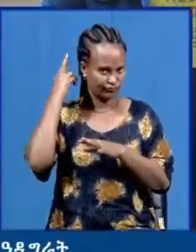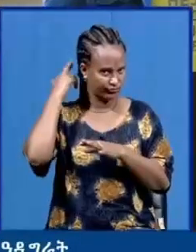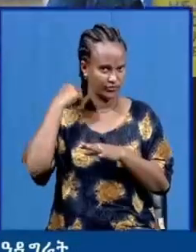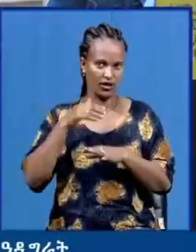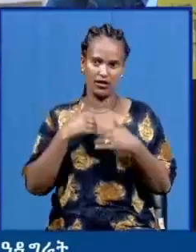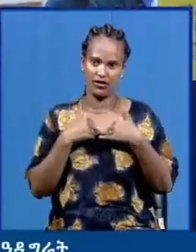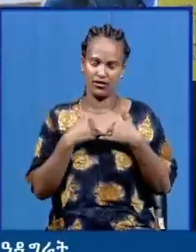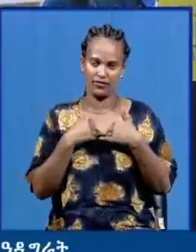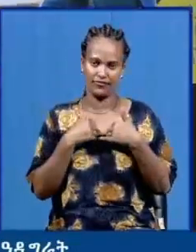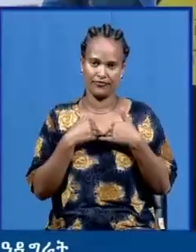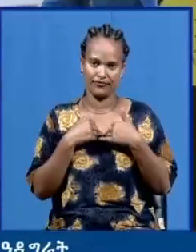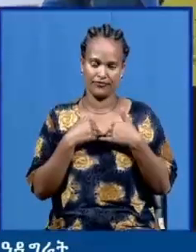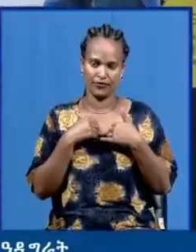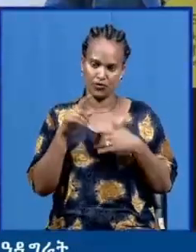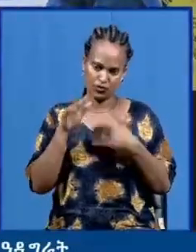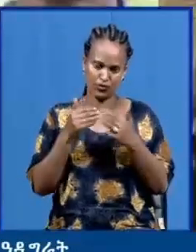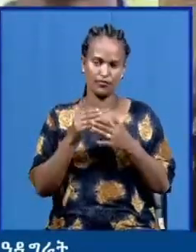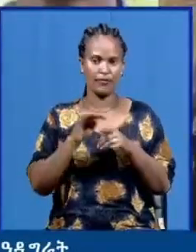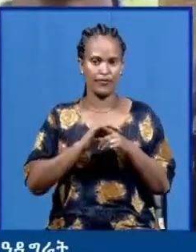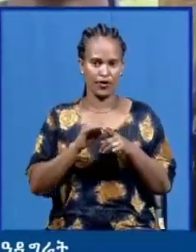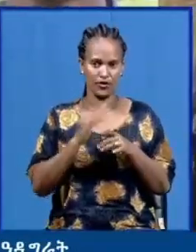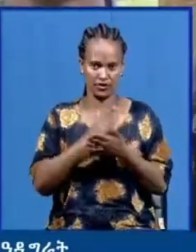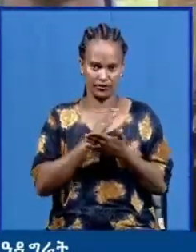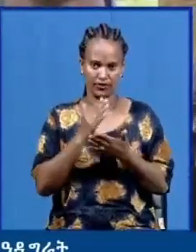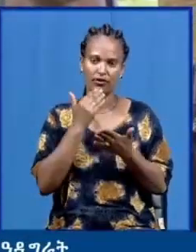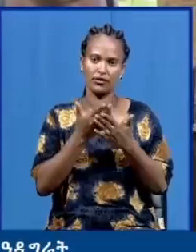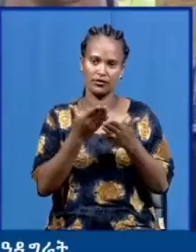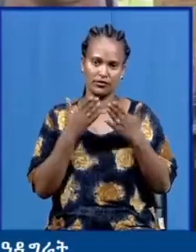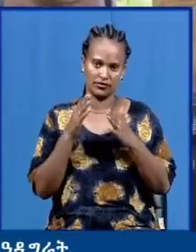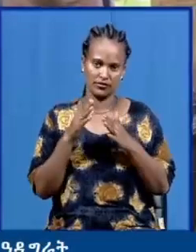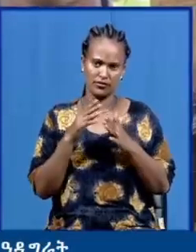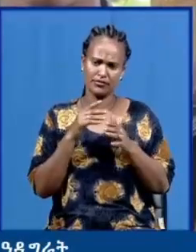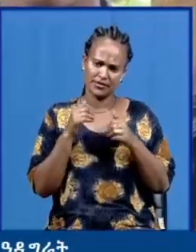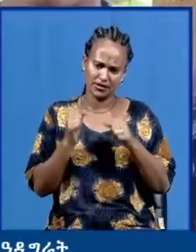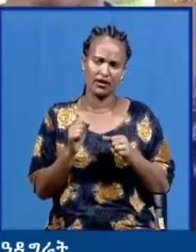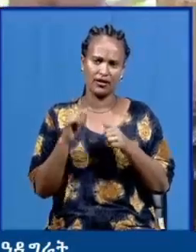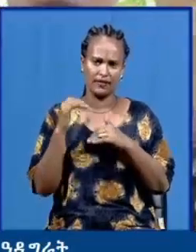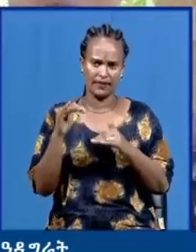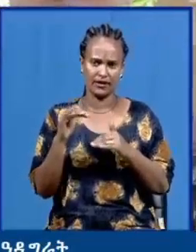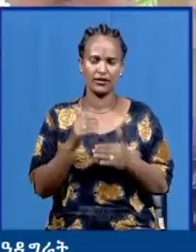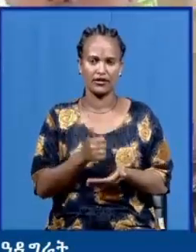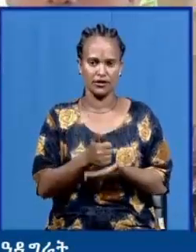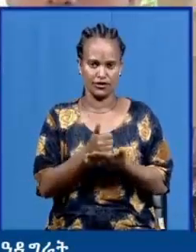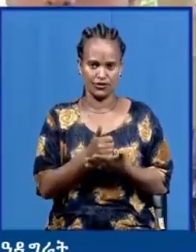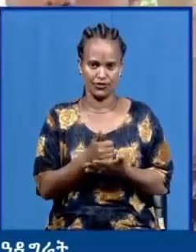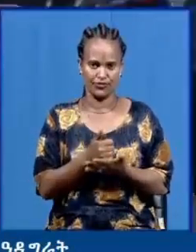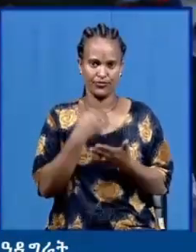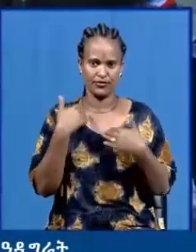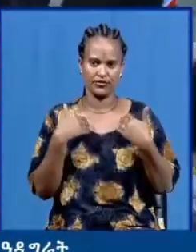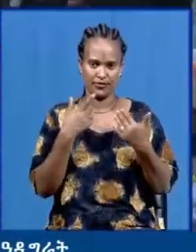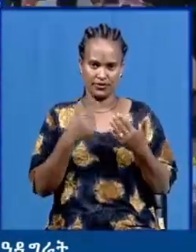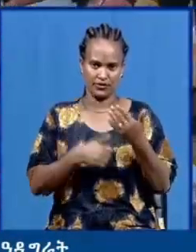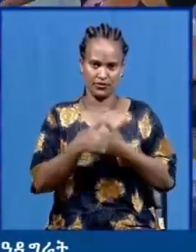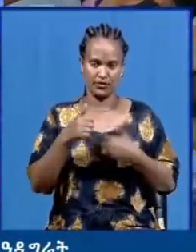ሕጂ ኩሉ ሰበብ ሞ ይሳተፍሉ እዩ ይቕኒልና ኩሎም ይደልዉ ከለኹና ብዝተኻእለና ኩሉና ተንሕግዞም ደስ ምበለኒ።